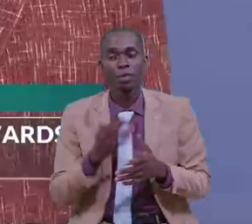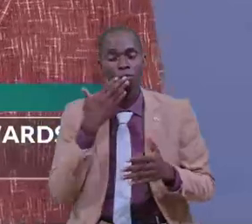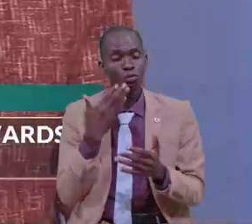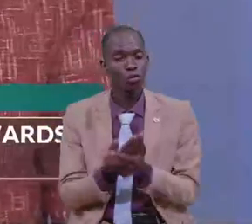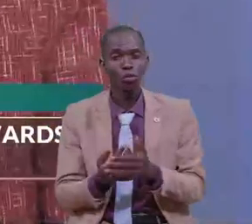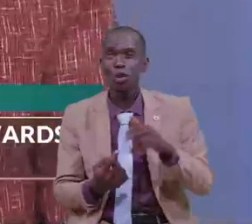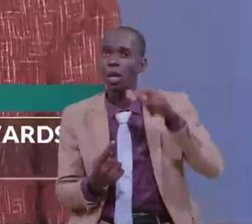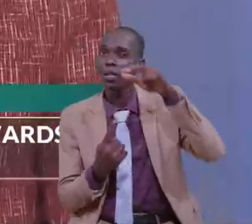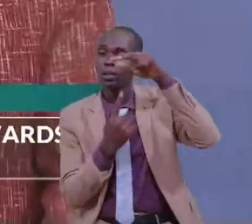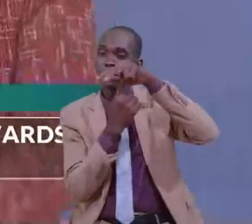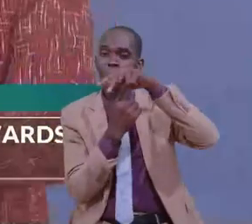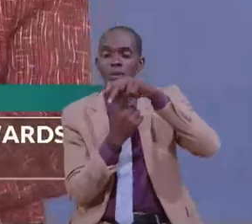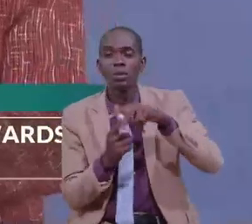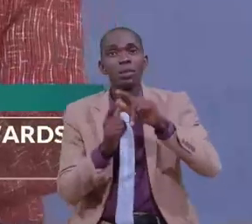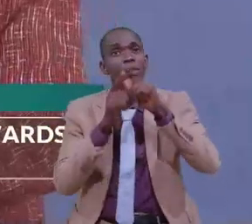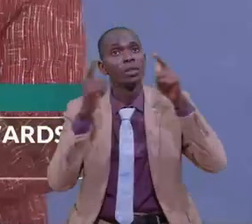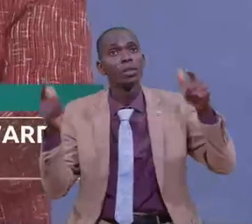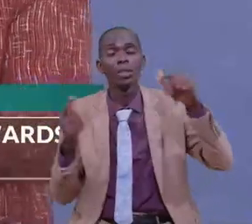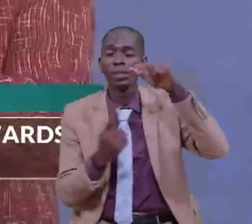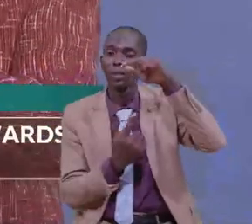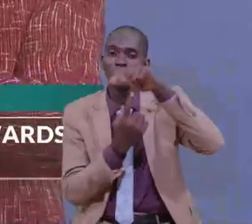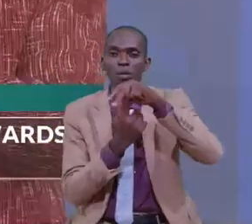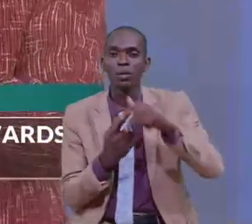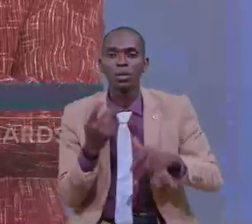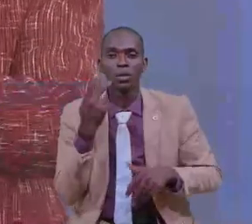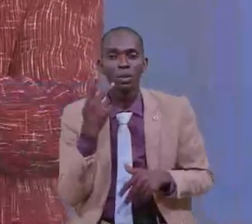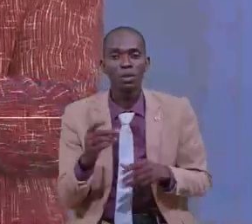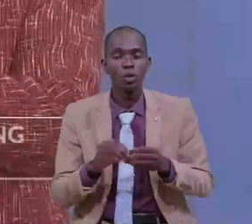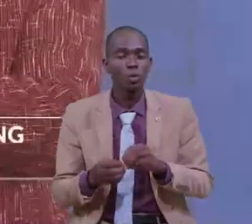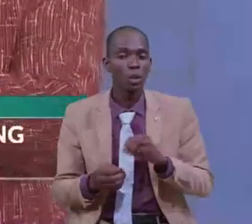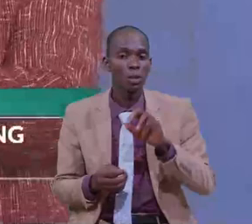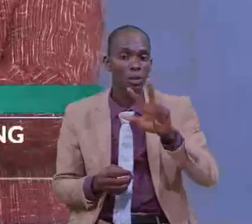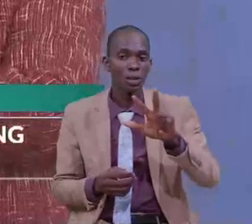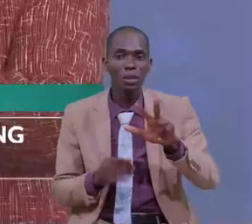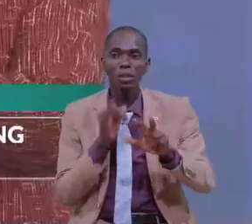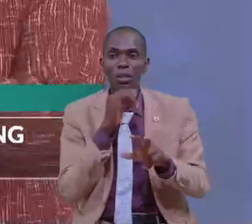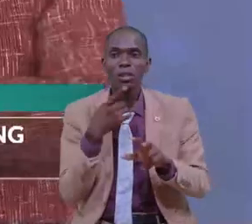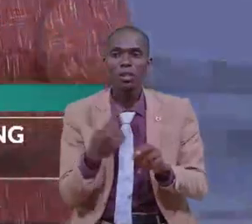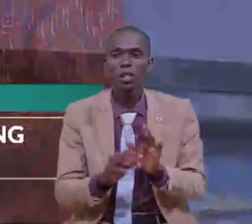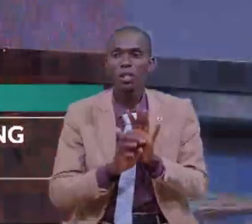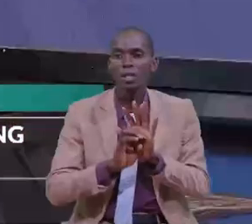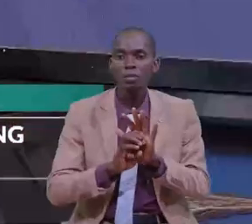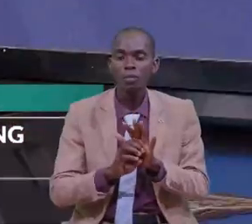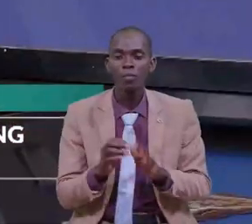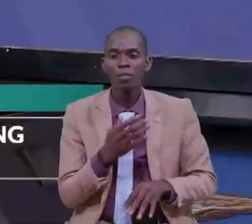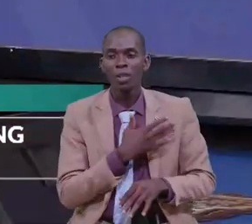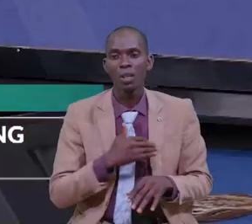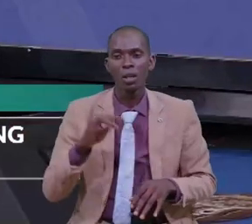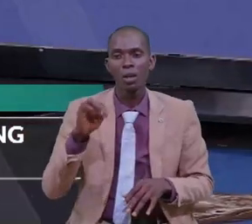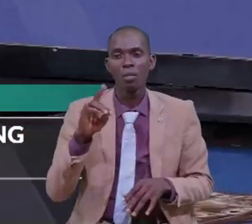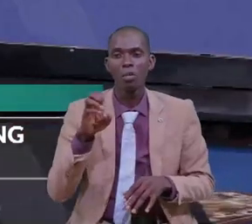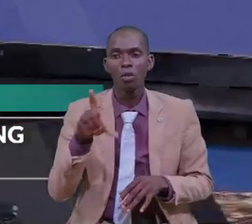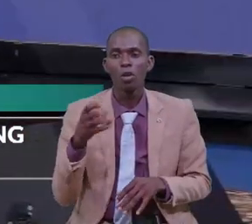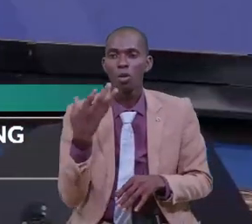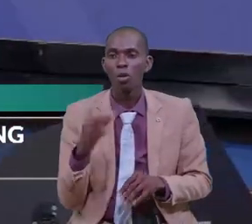Un bon championnat, un grand championnat. Troisième point, le modèle et le paradigme